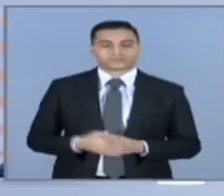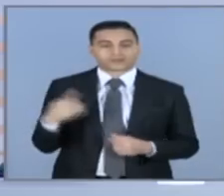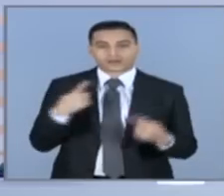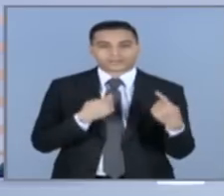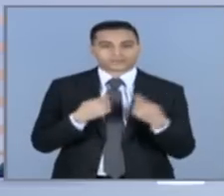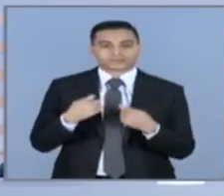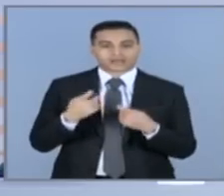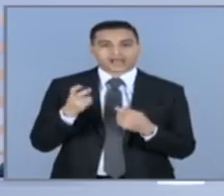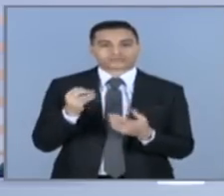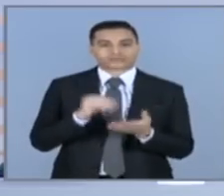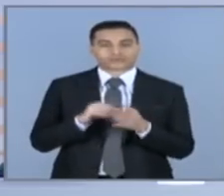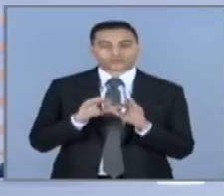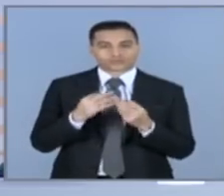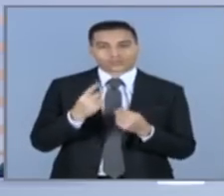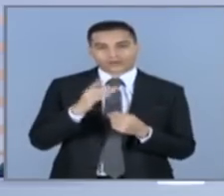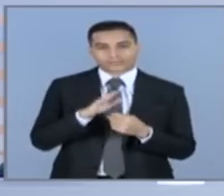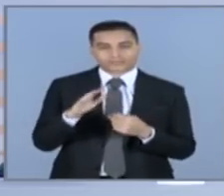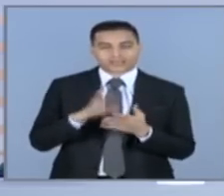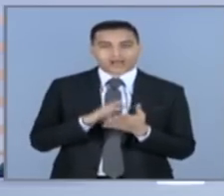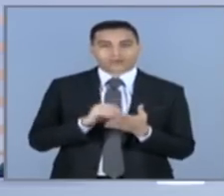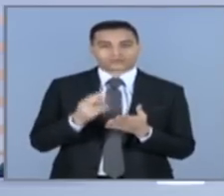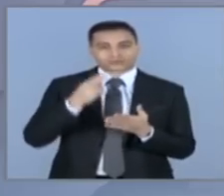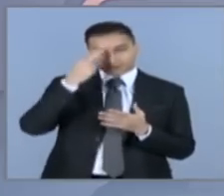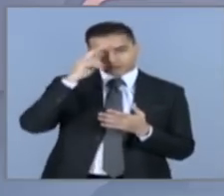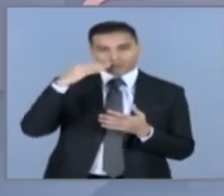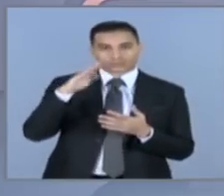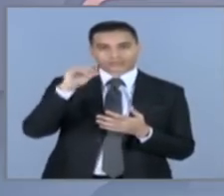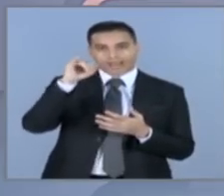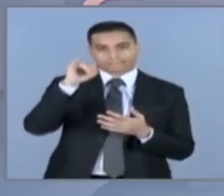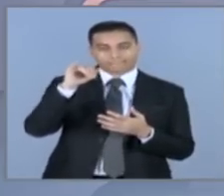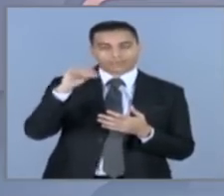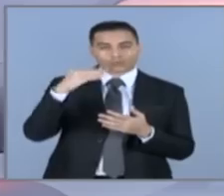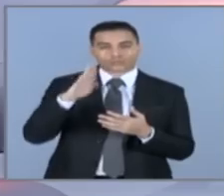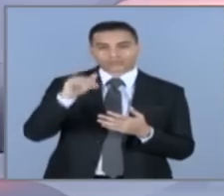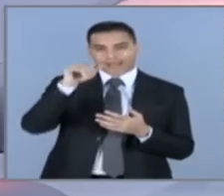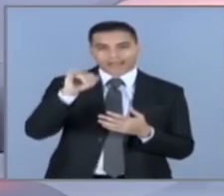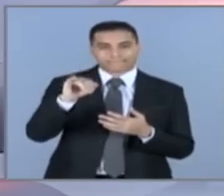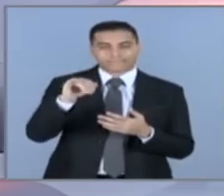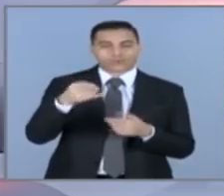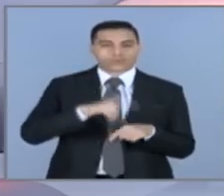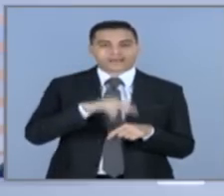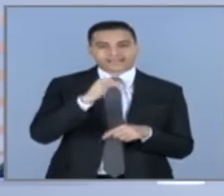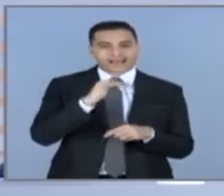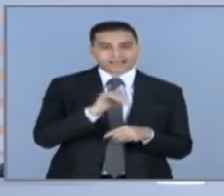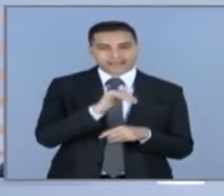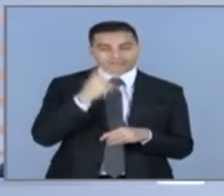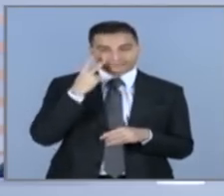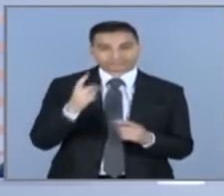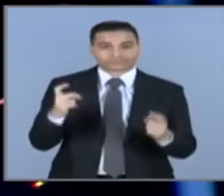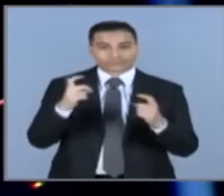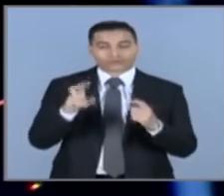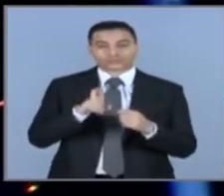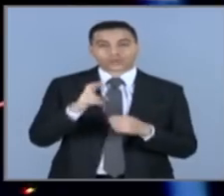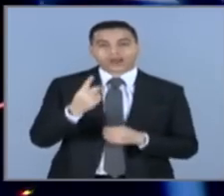ضربات الجزاء 25 نقطة لعيلة واحدة بس، وأول اتنين حسام ويحيى، يحيى وحسام. السؤال